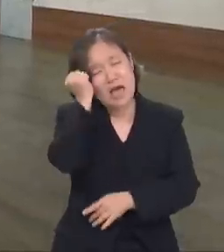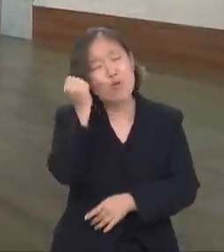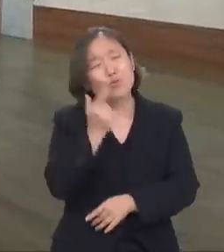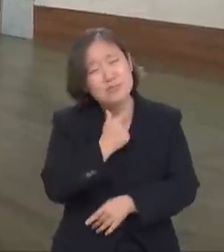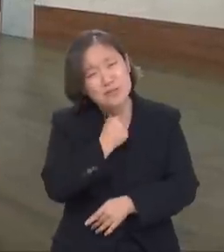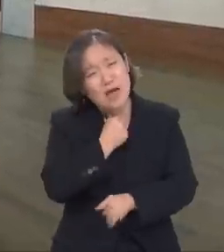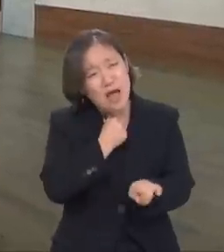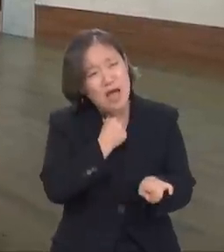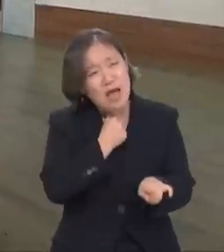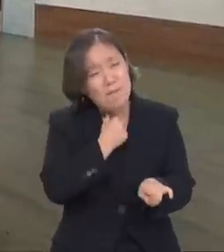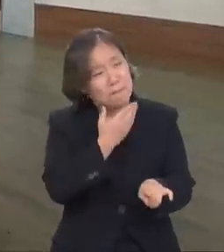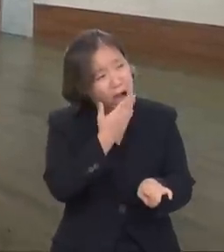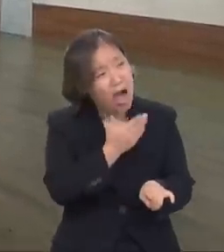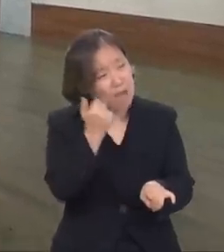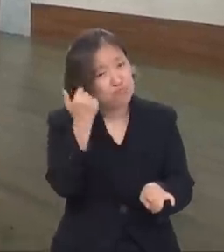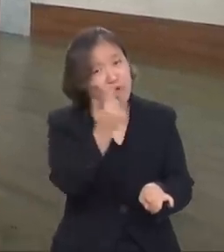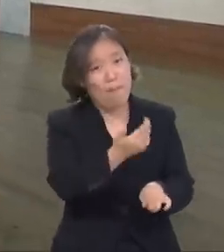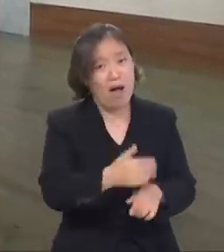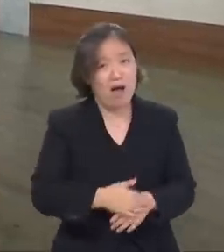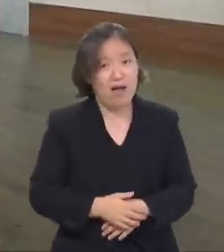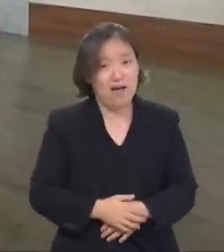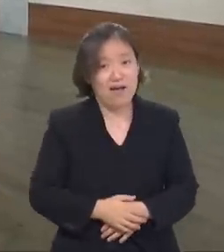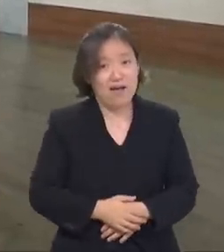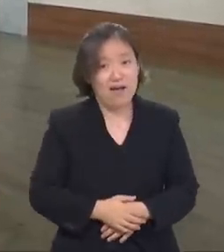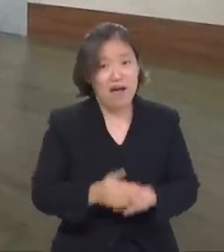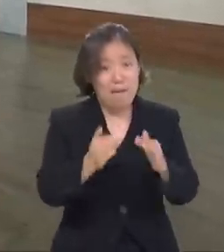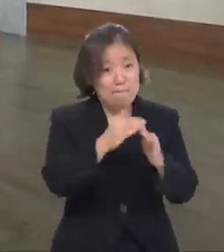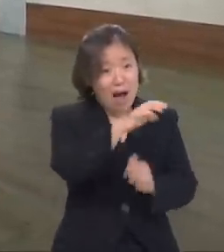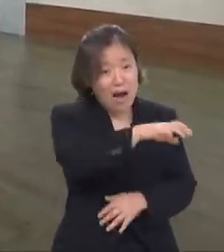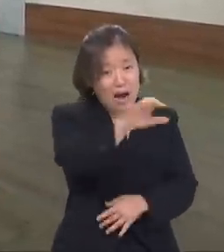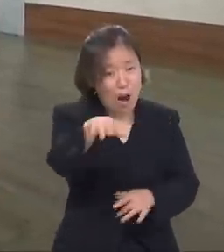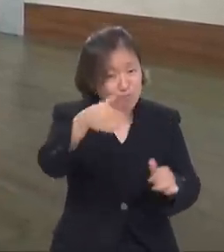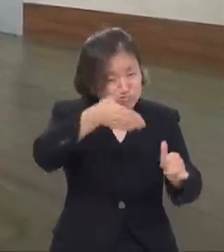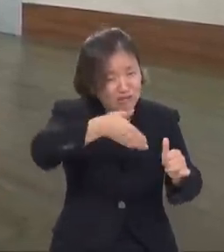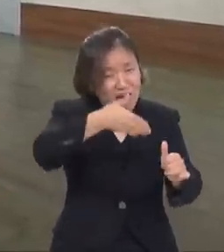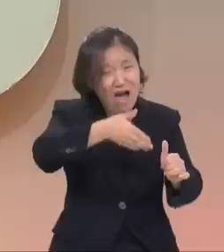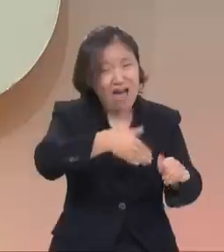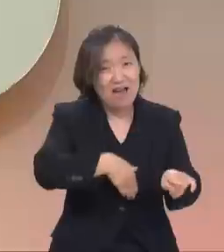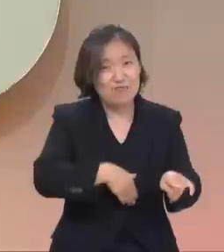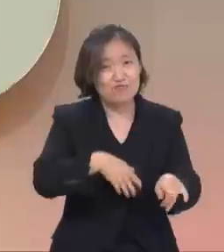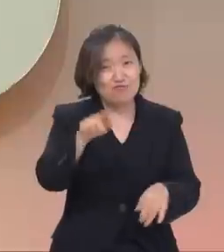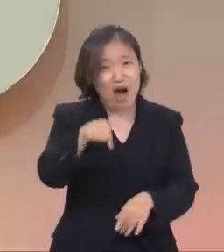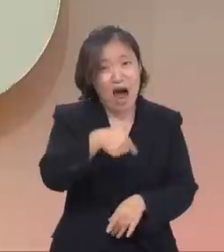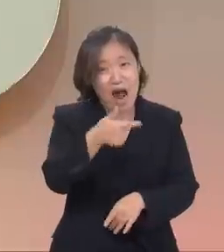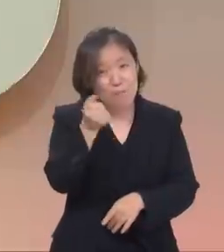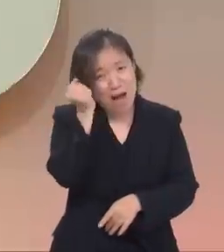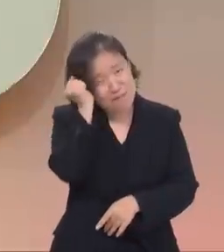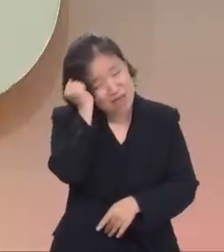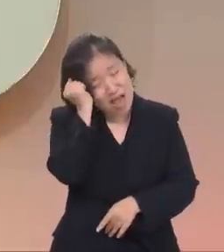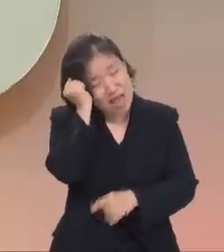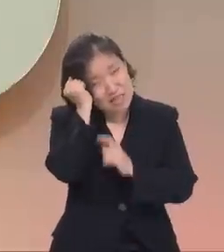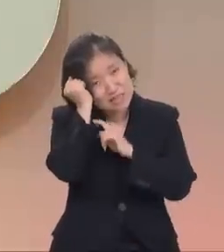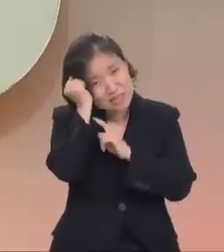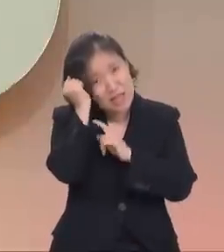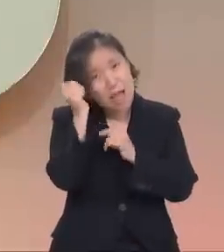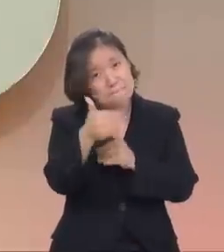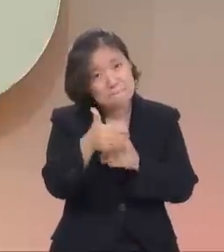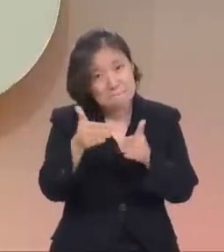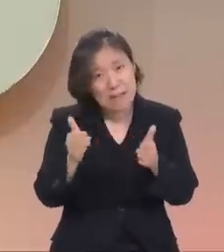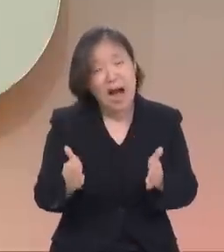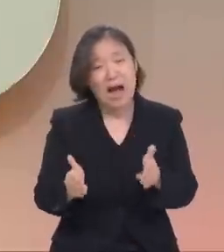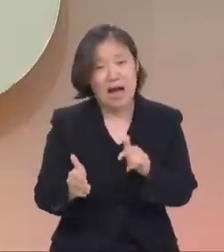있겠습니까 그게 뭐 마을에 부탁을 해서 하룻밤 머무를 방울 구해서